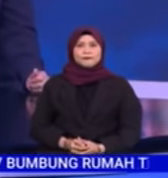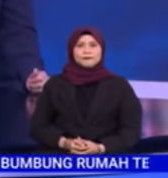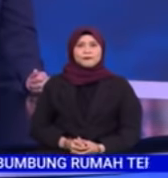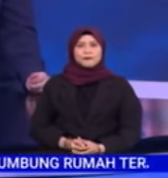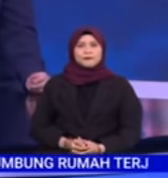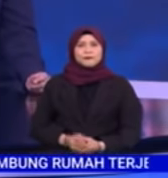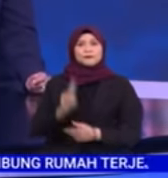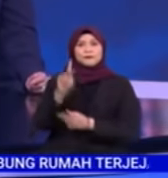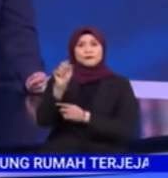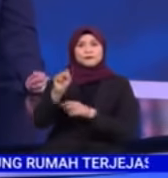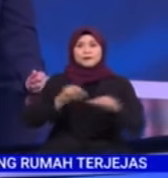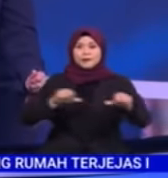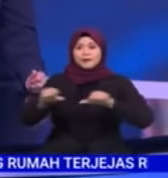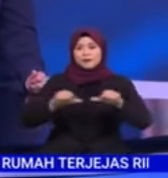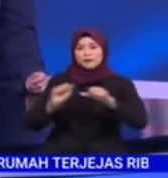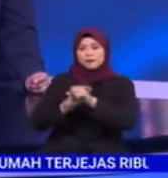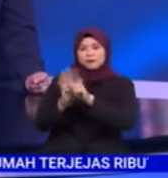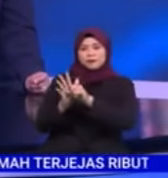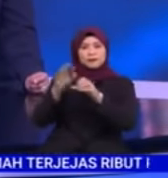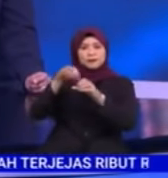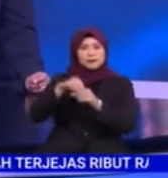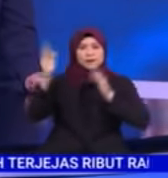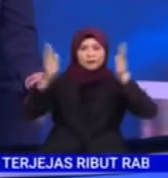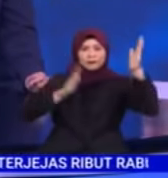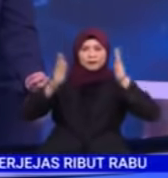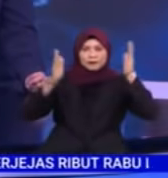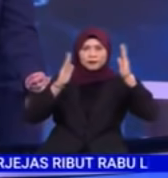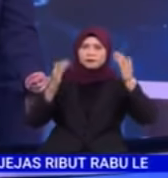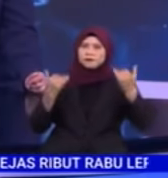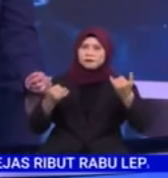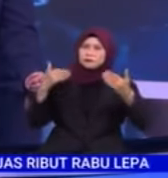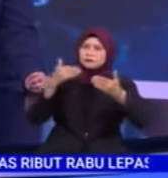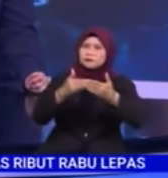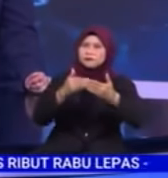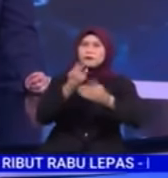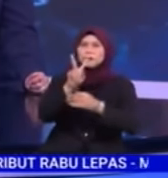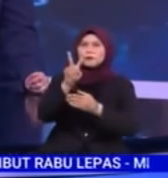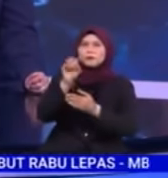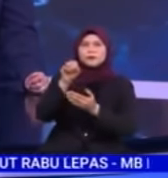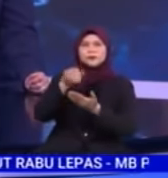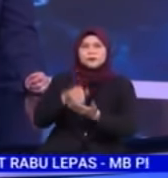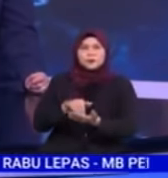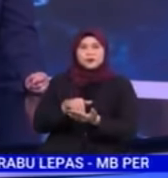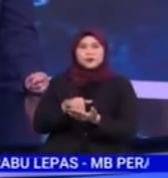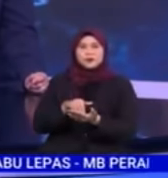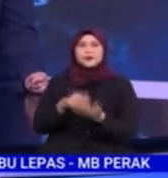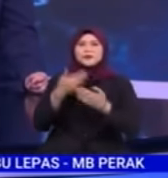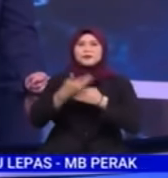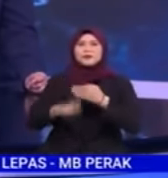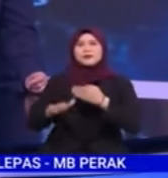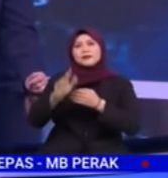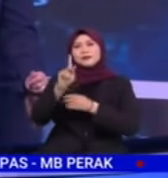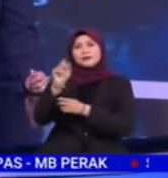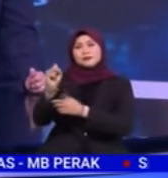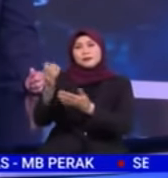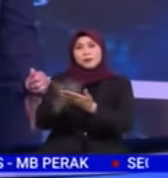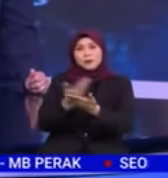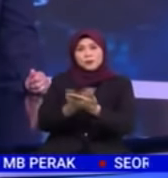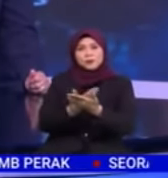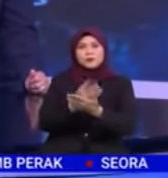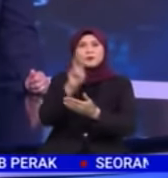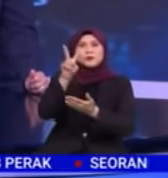kisah Dephub 19 Jalan negara kini menghampiri Rp20.000 ini sepaket cengkeh tanpa